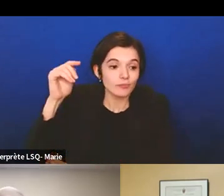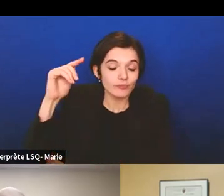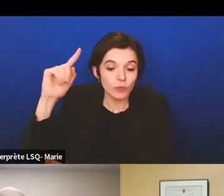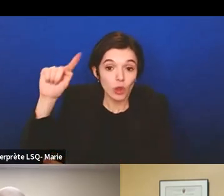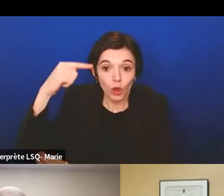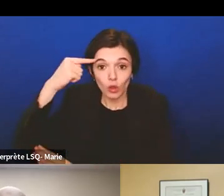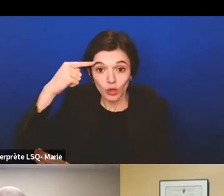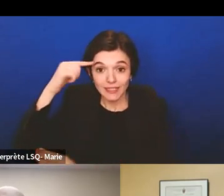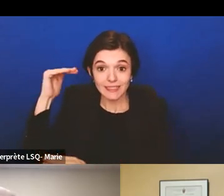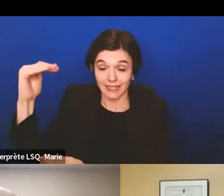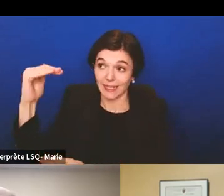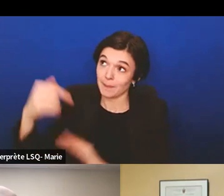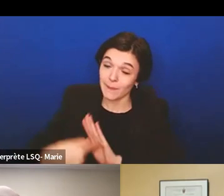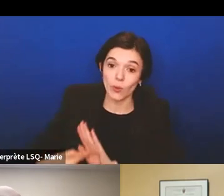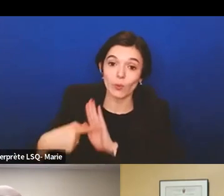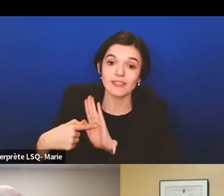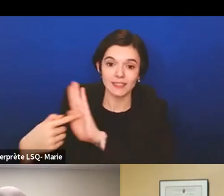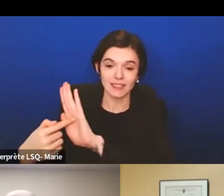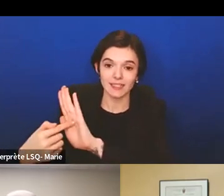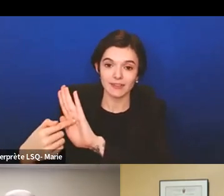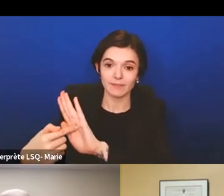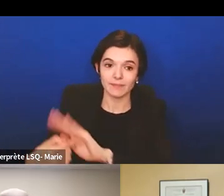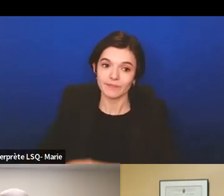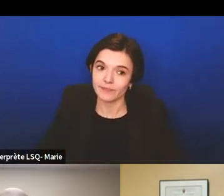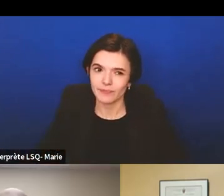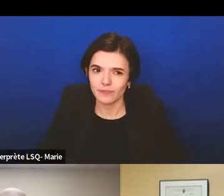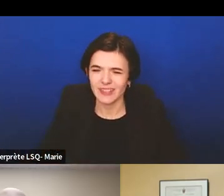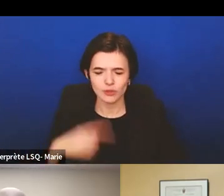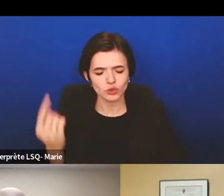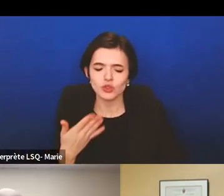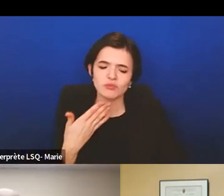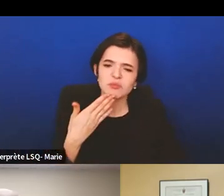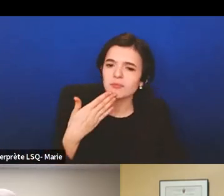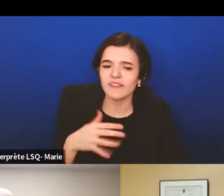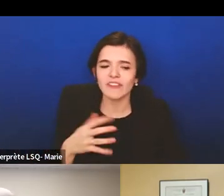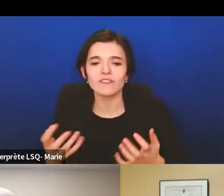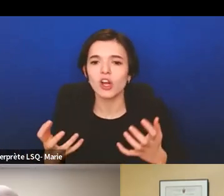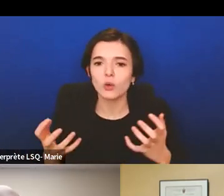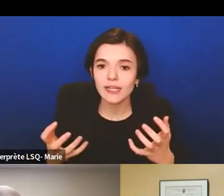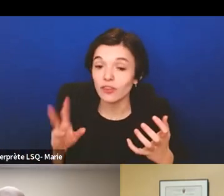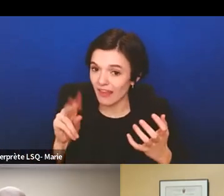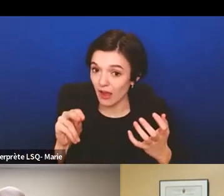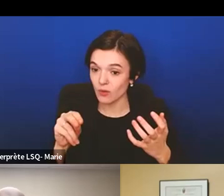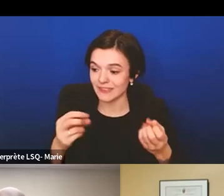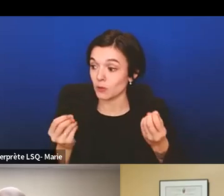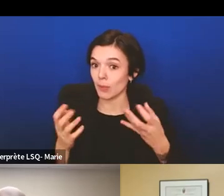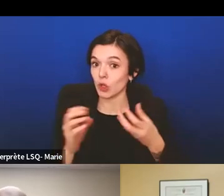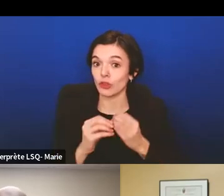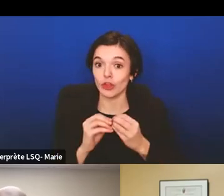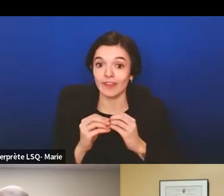etc. Ce n'est pas toujours une mauvaise volonté, c'est l'absence de données probantes. Et c'est ça qu'on